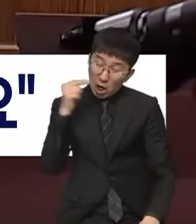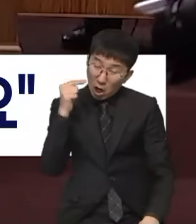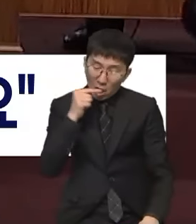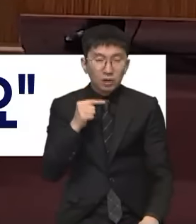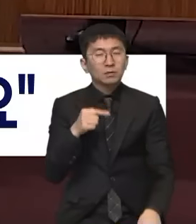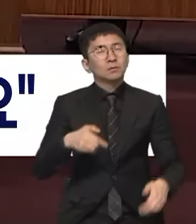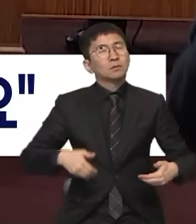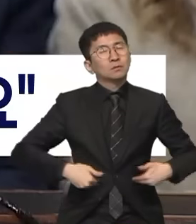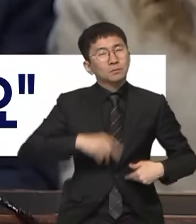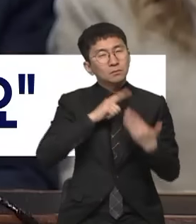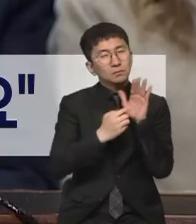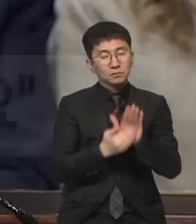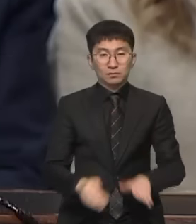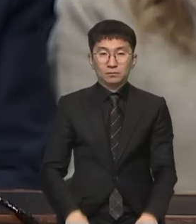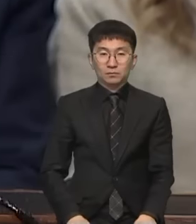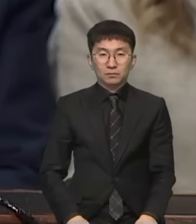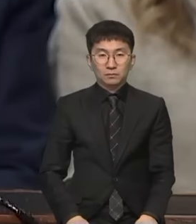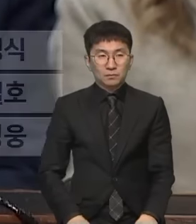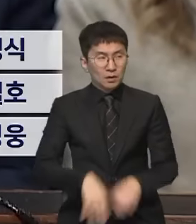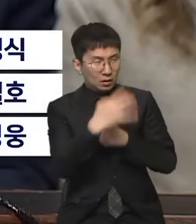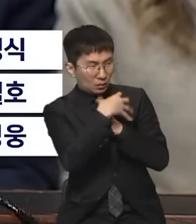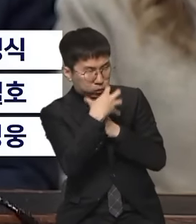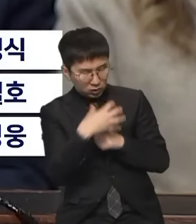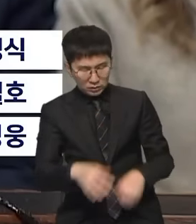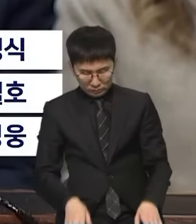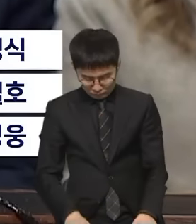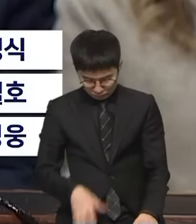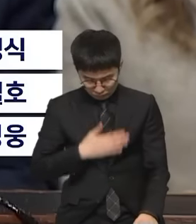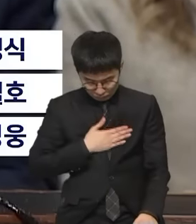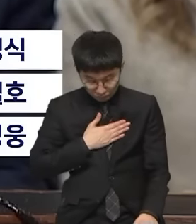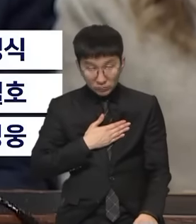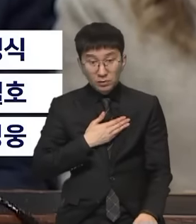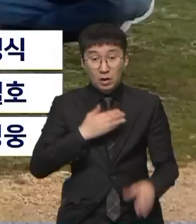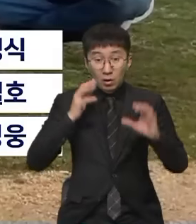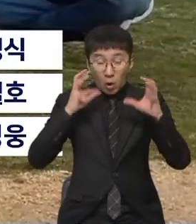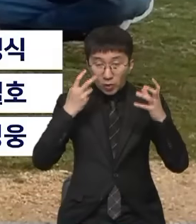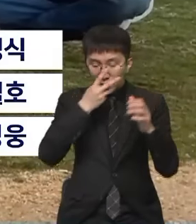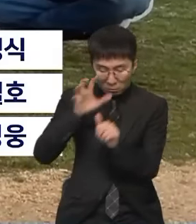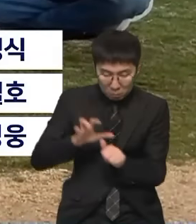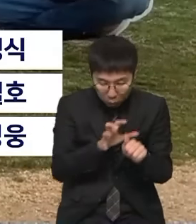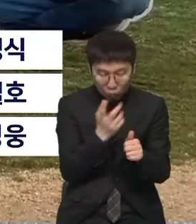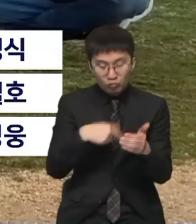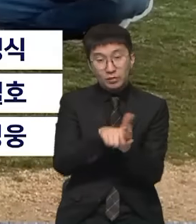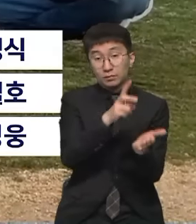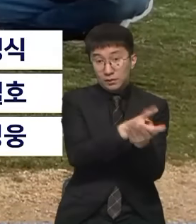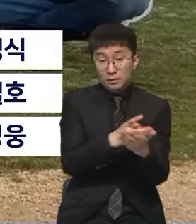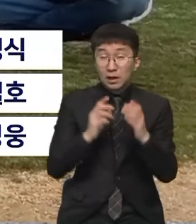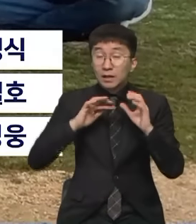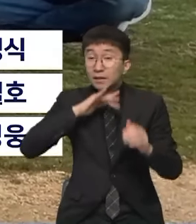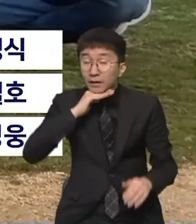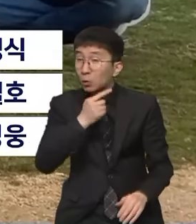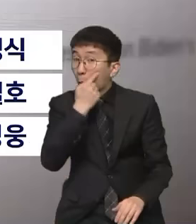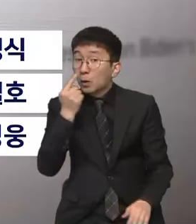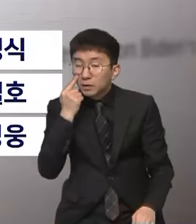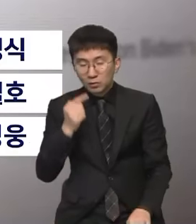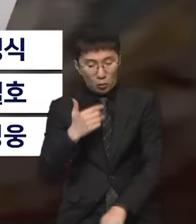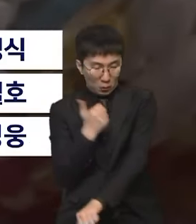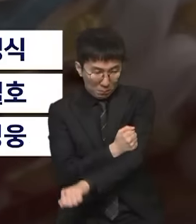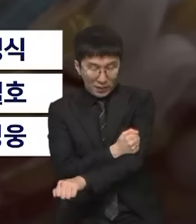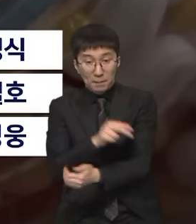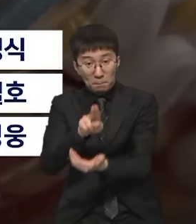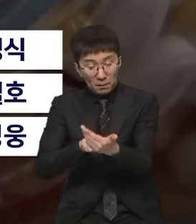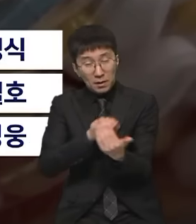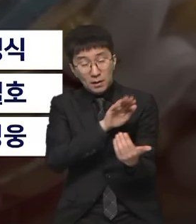조치를 요구했습니다. 혼쭐난 CEO들은 미성년자 보호 재원 마련과 연령 확인 강화, 마약 매매 차단